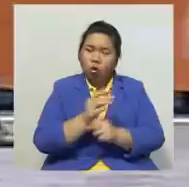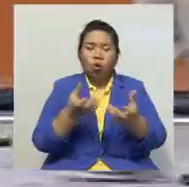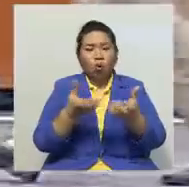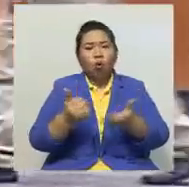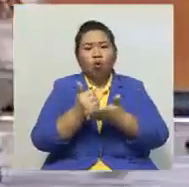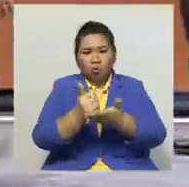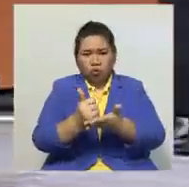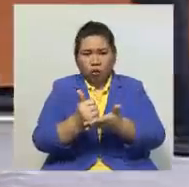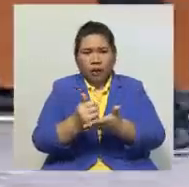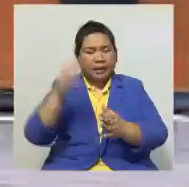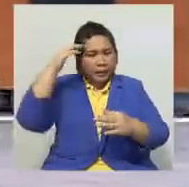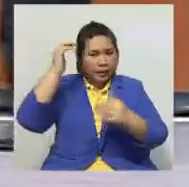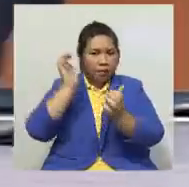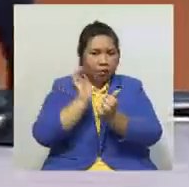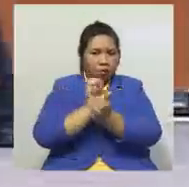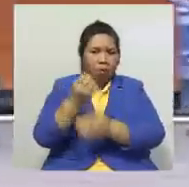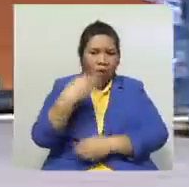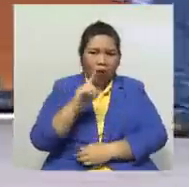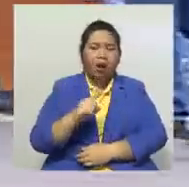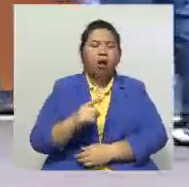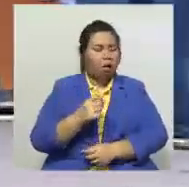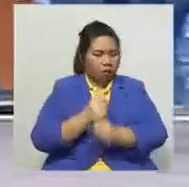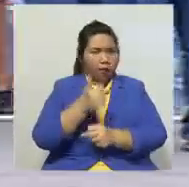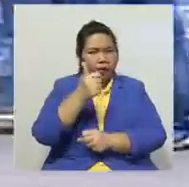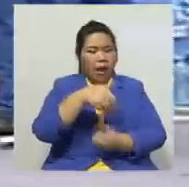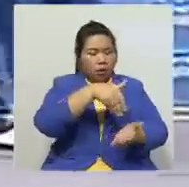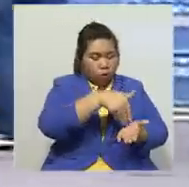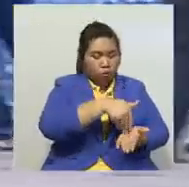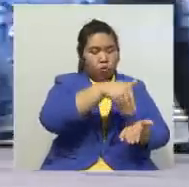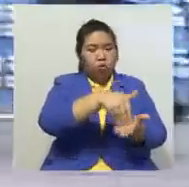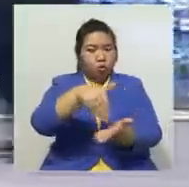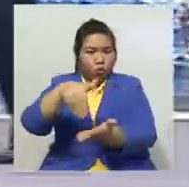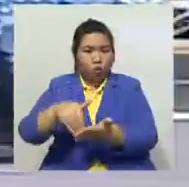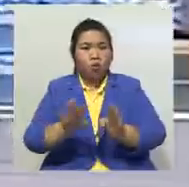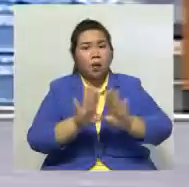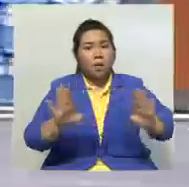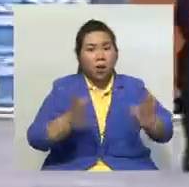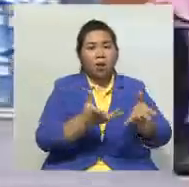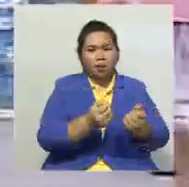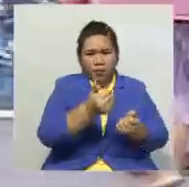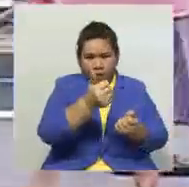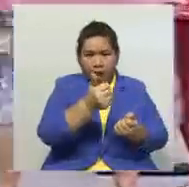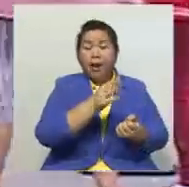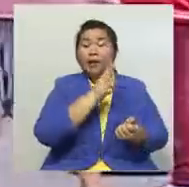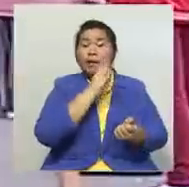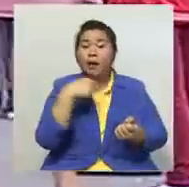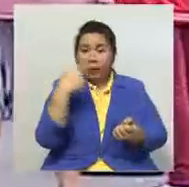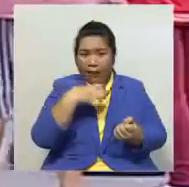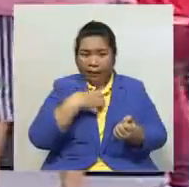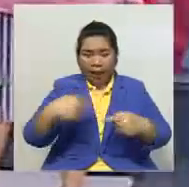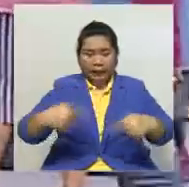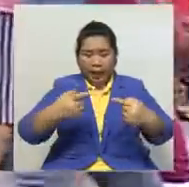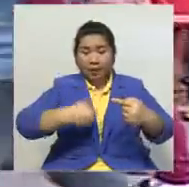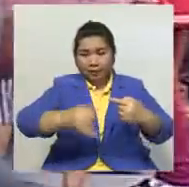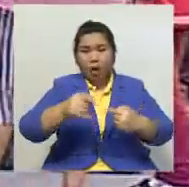ทางเจ้าหน้าที่ก็บอกว่าสามารถบริจาคได้ตามจุดต่างๆของจังหวัดที่ได้เปิดรับหรือว่าใครอยากมาที่บริเวณด่านผ่านแดน